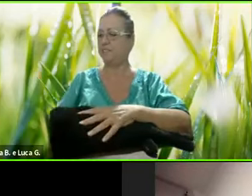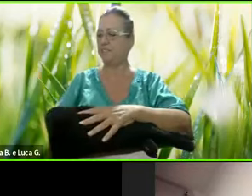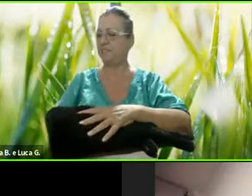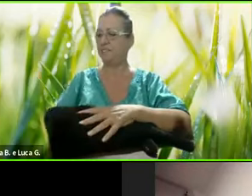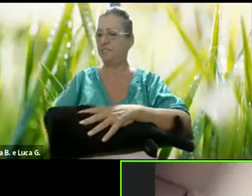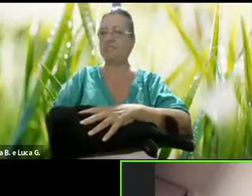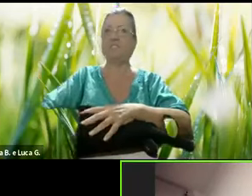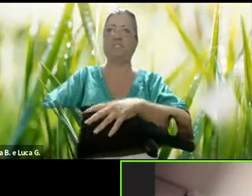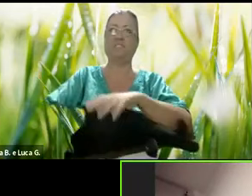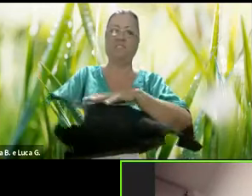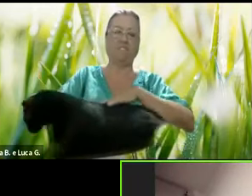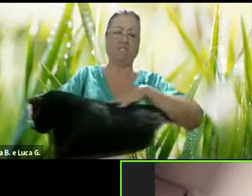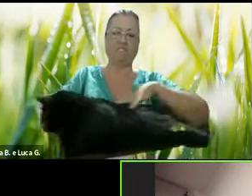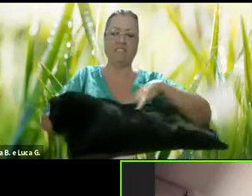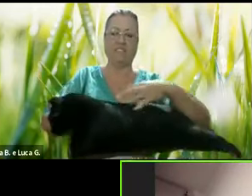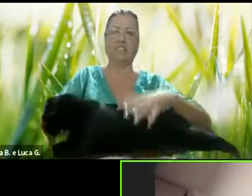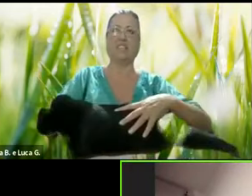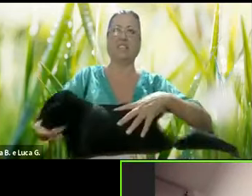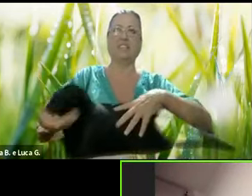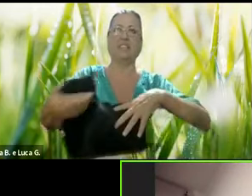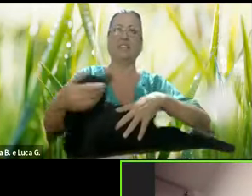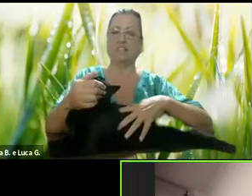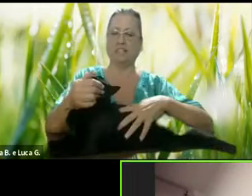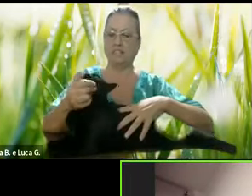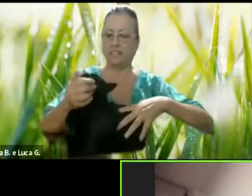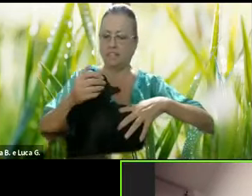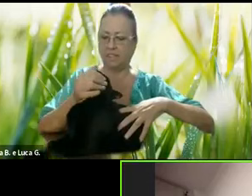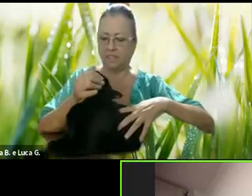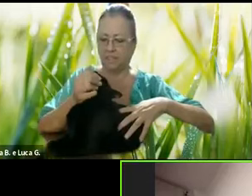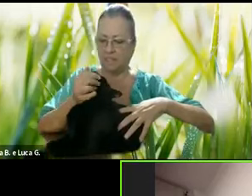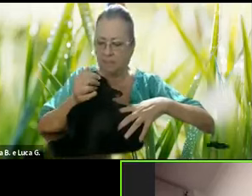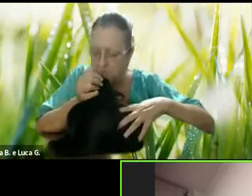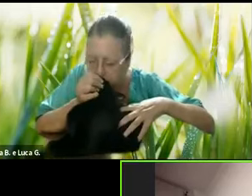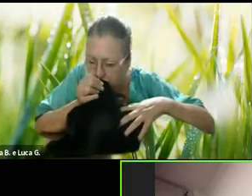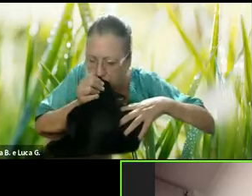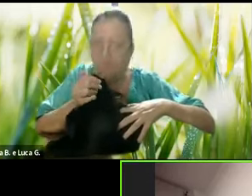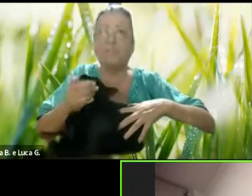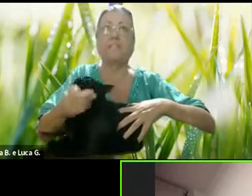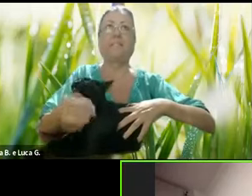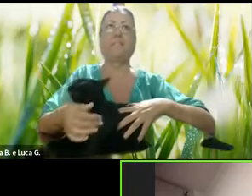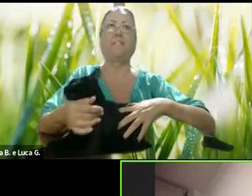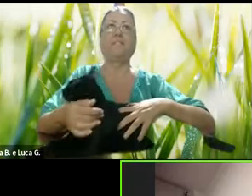Silvana. Ecco, io dicevo, no, che facendo questo percorso,